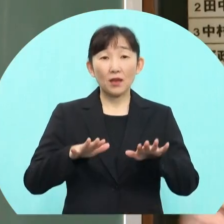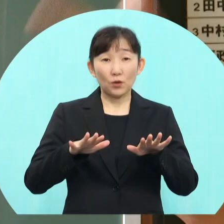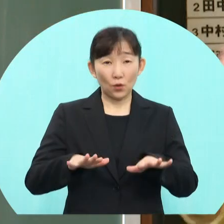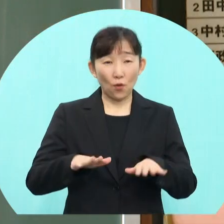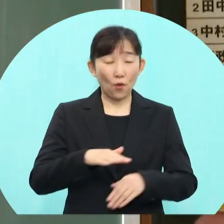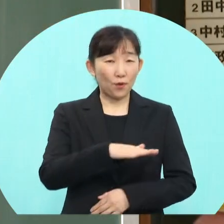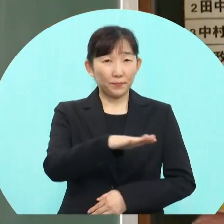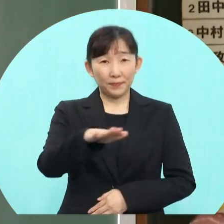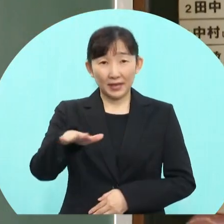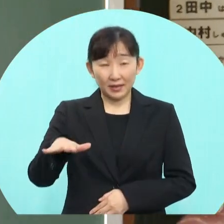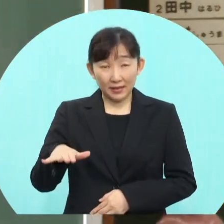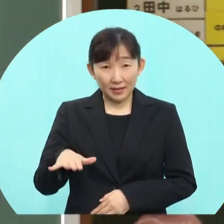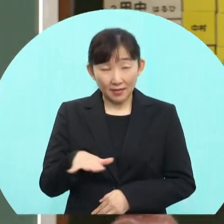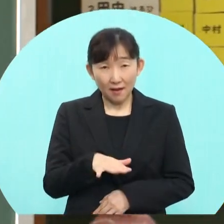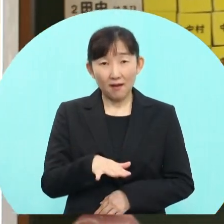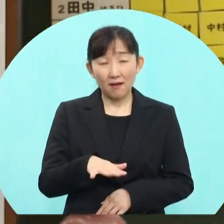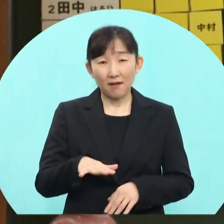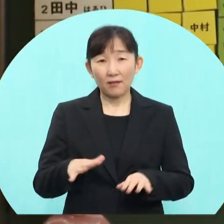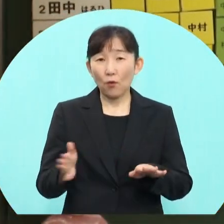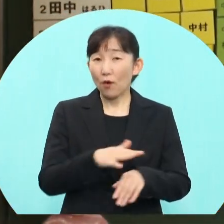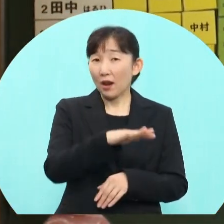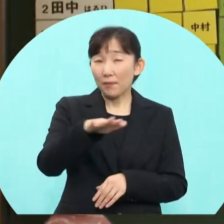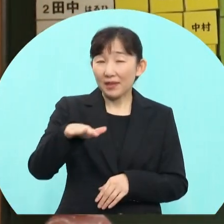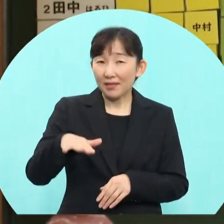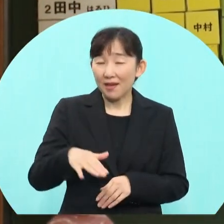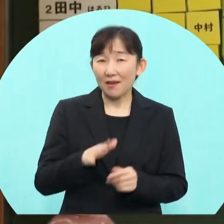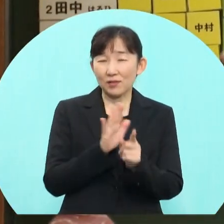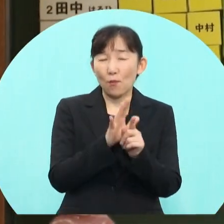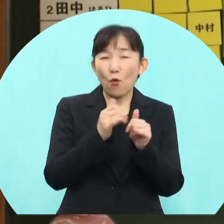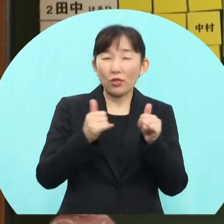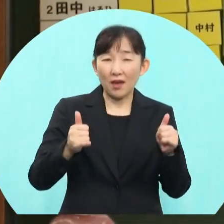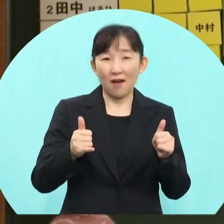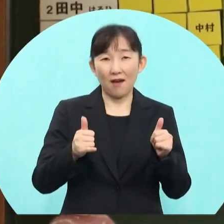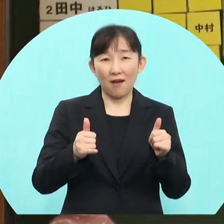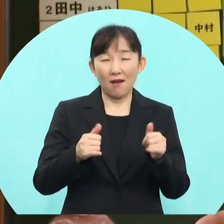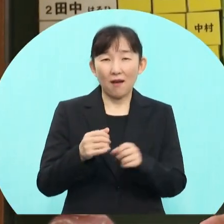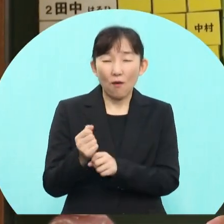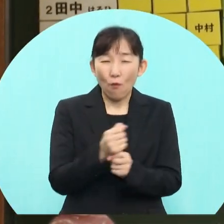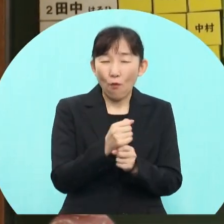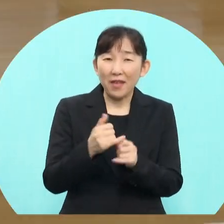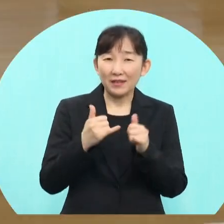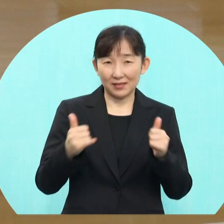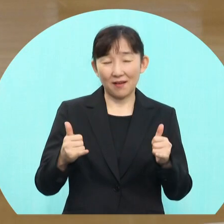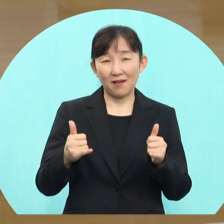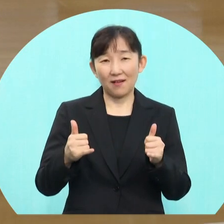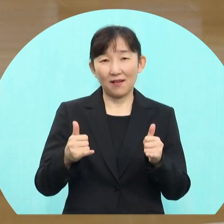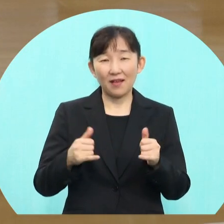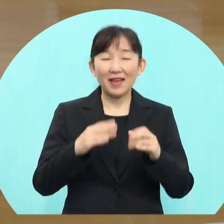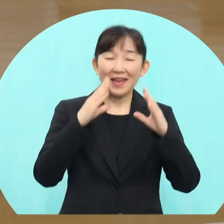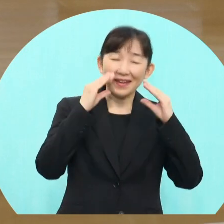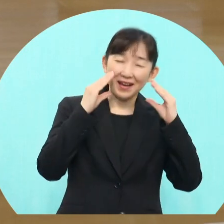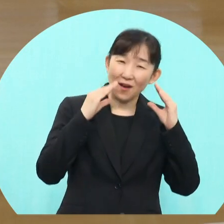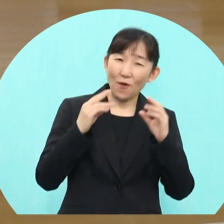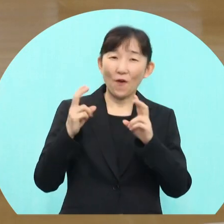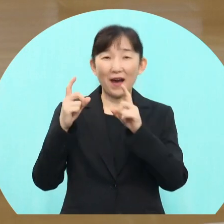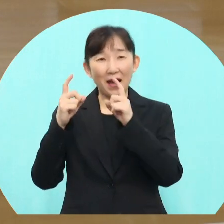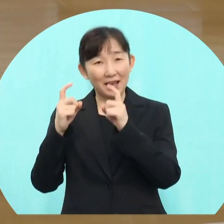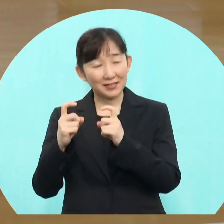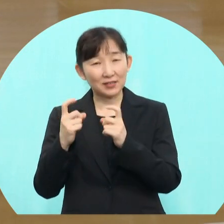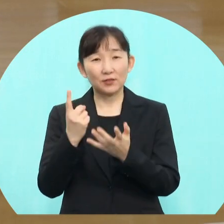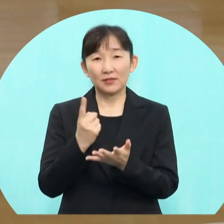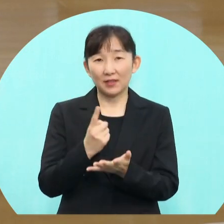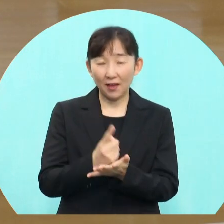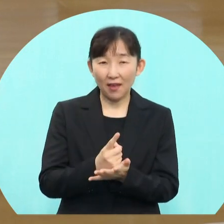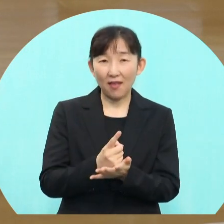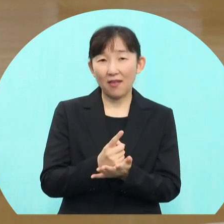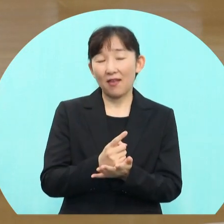今日からみんなは認知症サポーター、ね、認知症の人の応援者です。笑顔、挨拶、それだけ